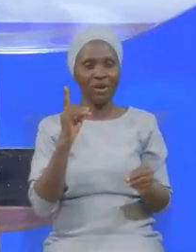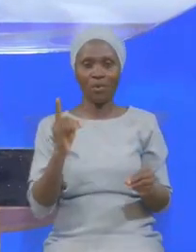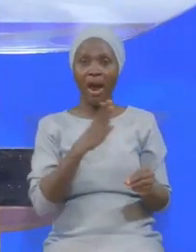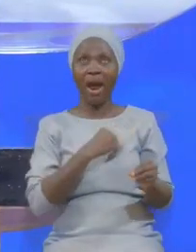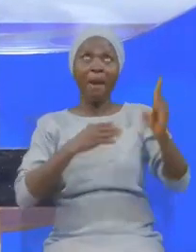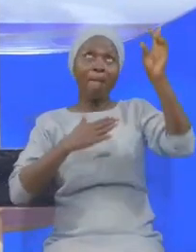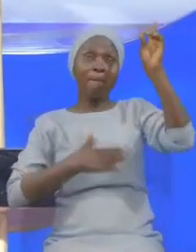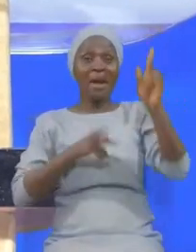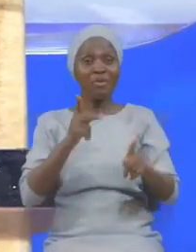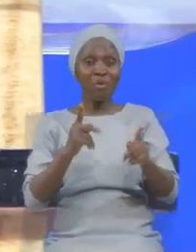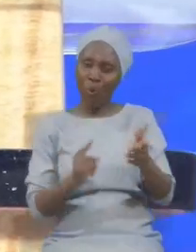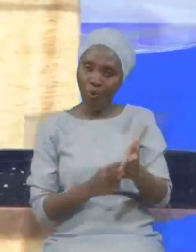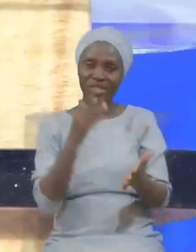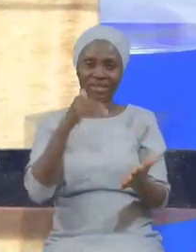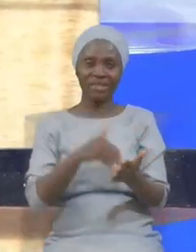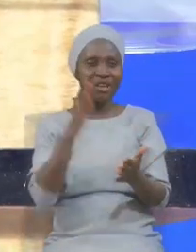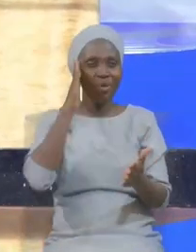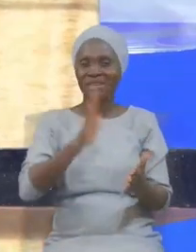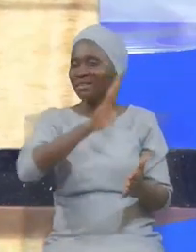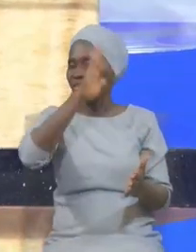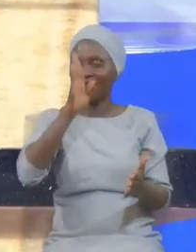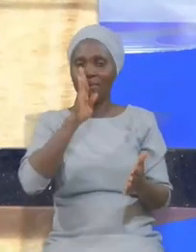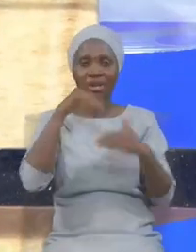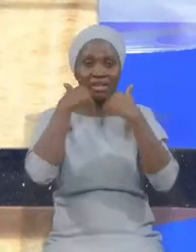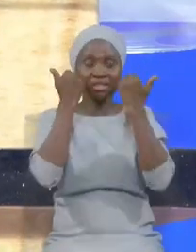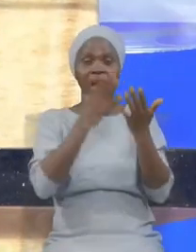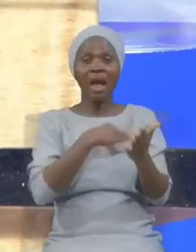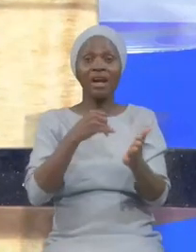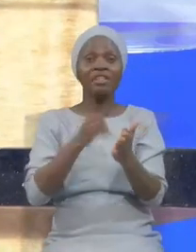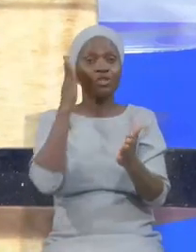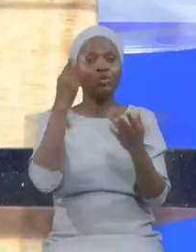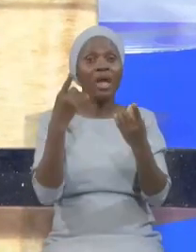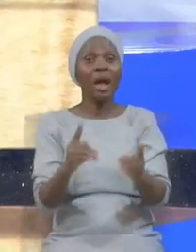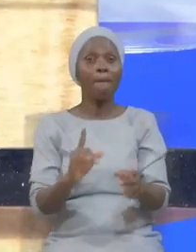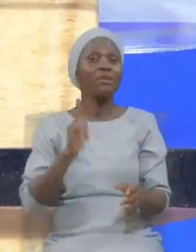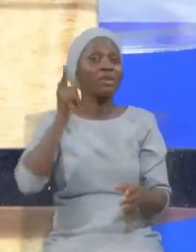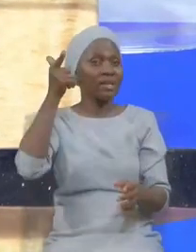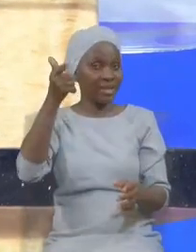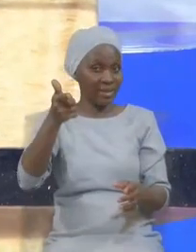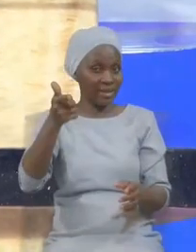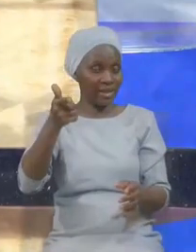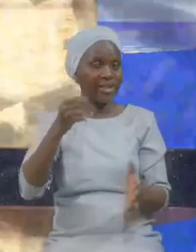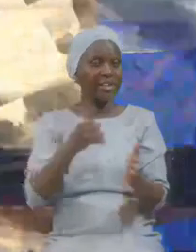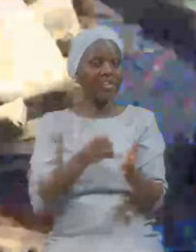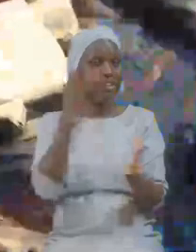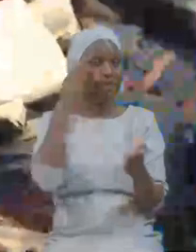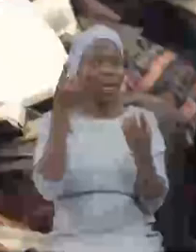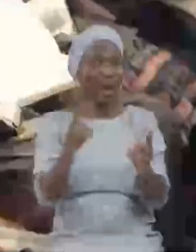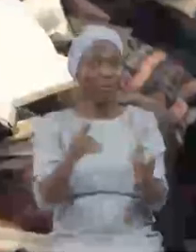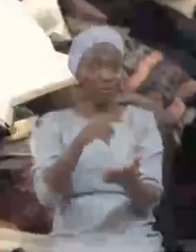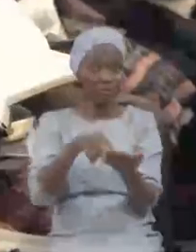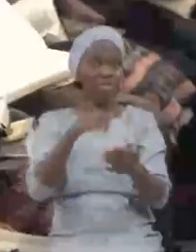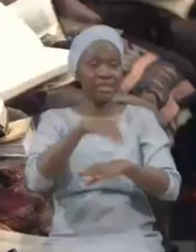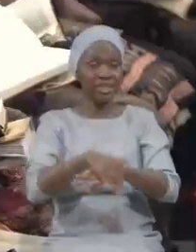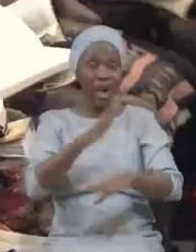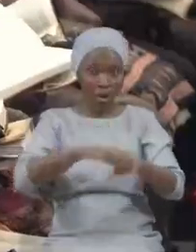peuple ne sera plus jamais dans la confusion. Après cela va s'accomplir ce soir.